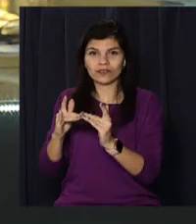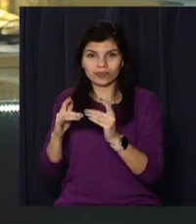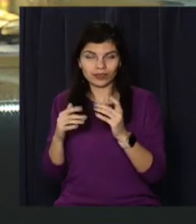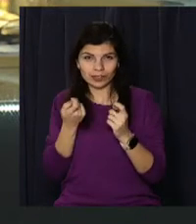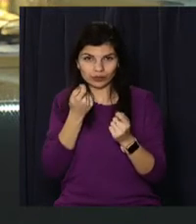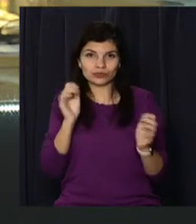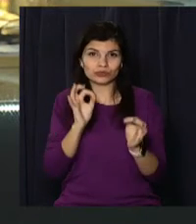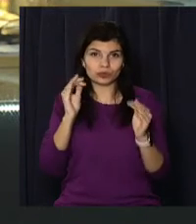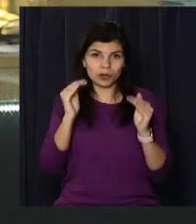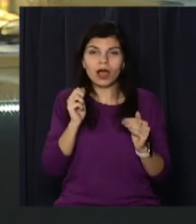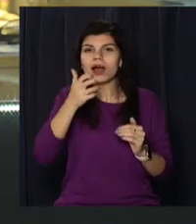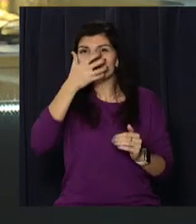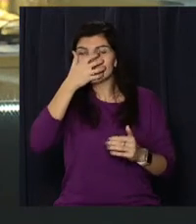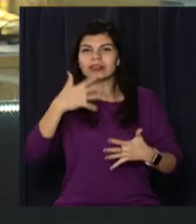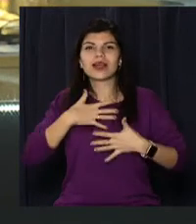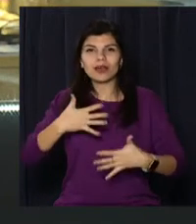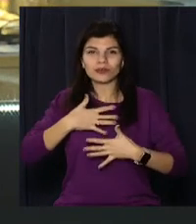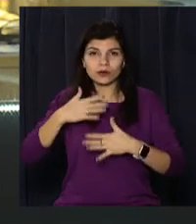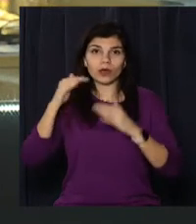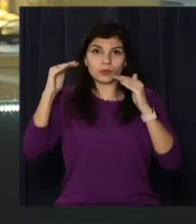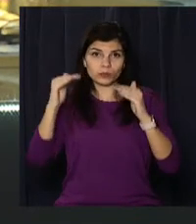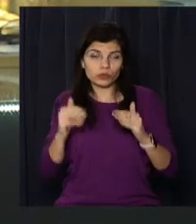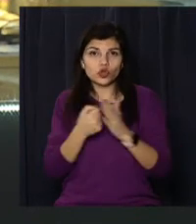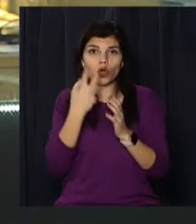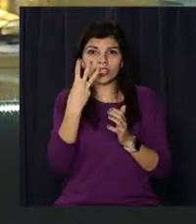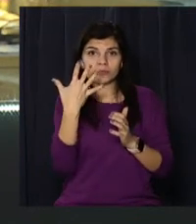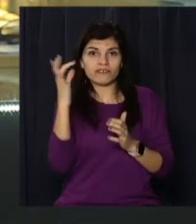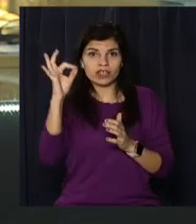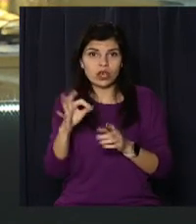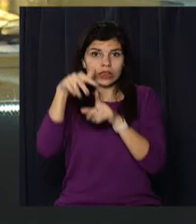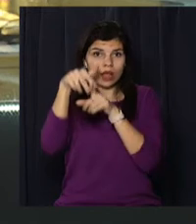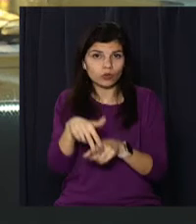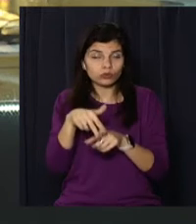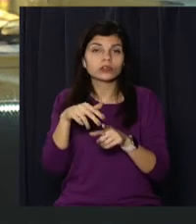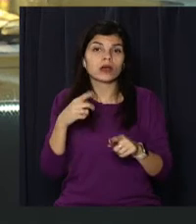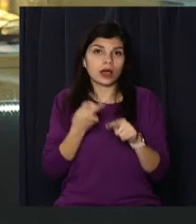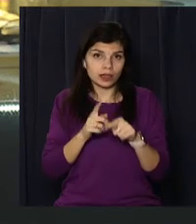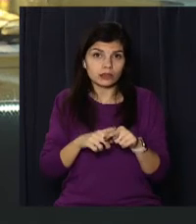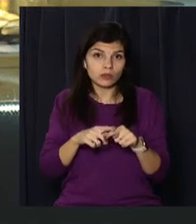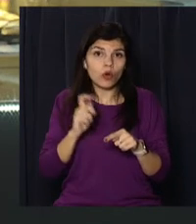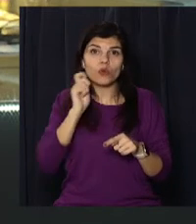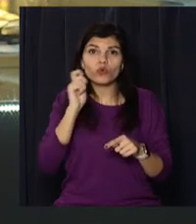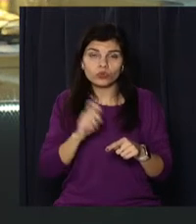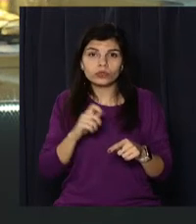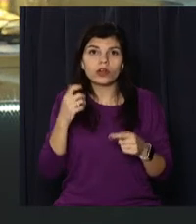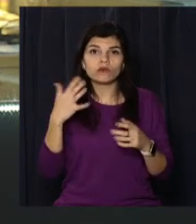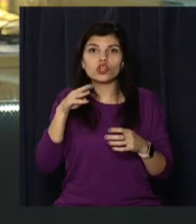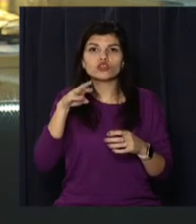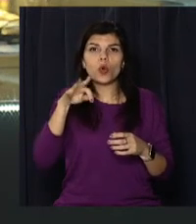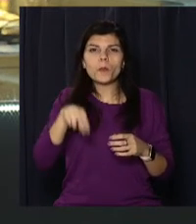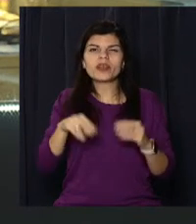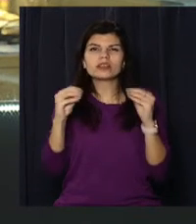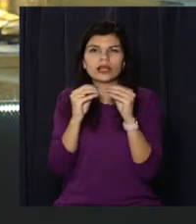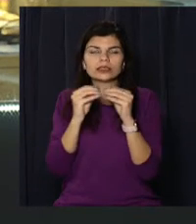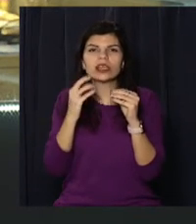з киснем зменшилася з 70% до 35%. Зважаючи на ці показники, Україна залишила топ-10